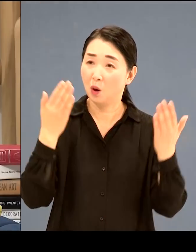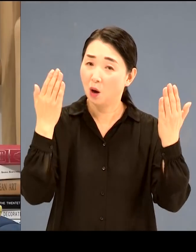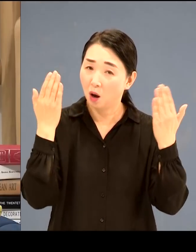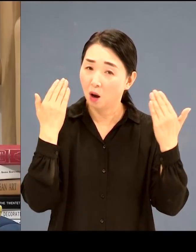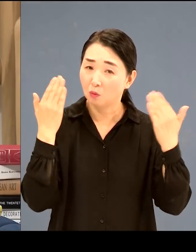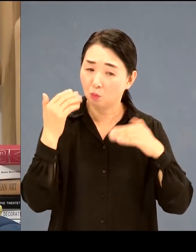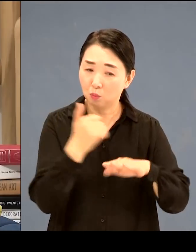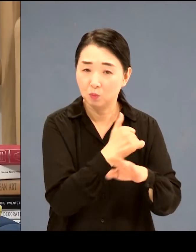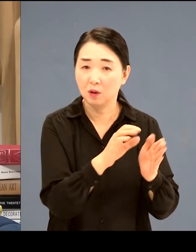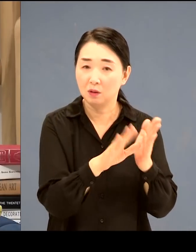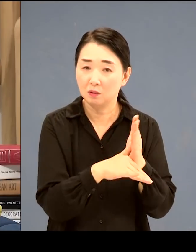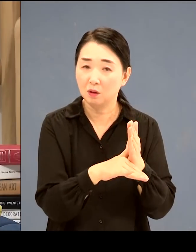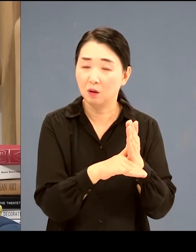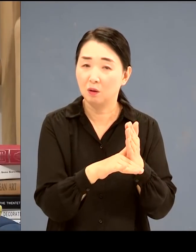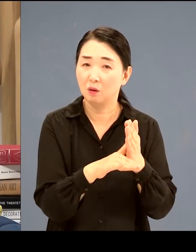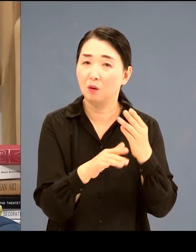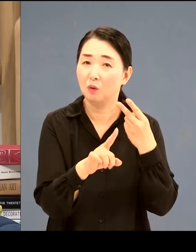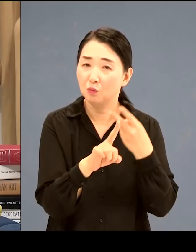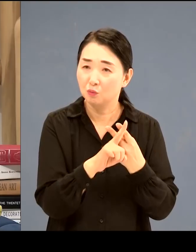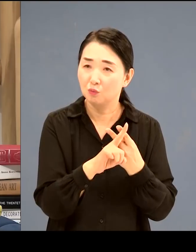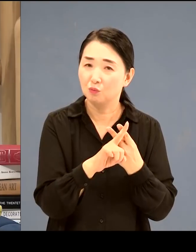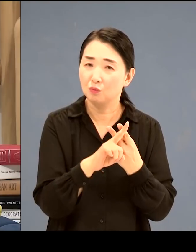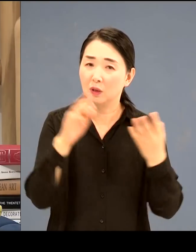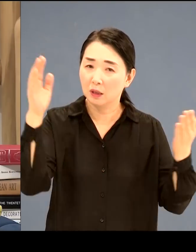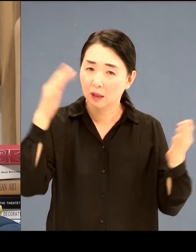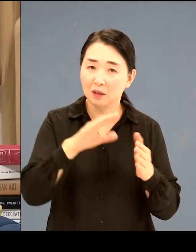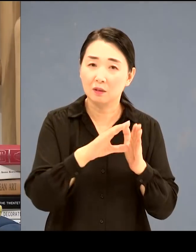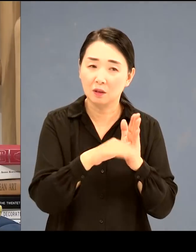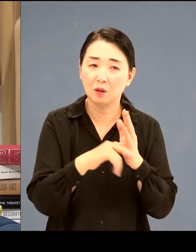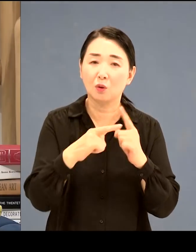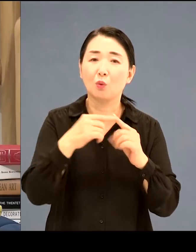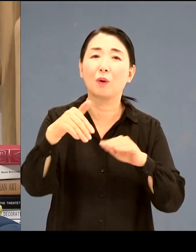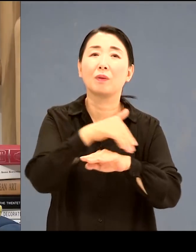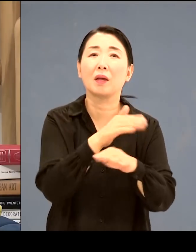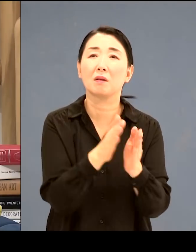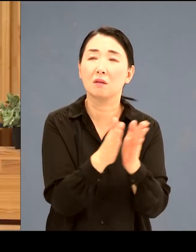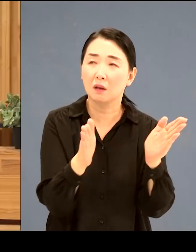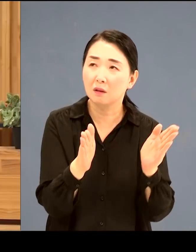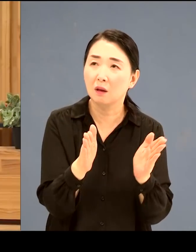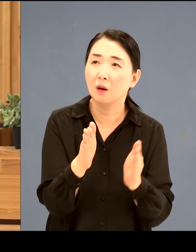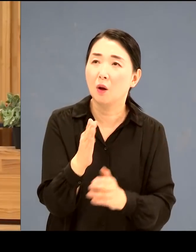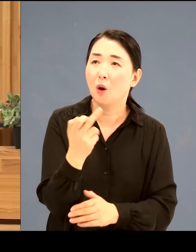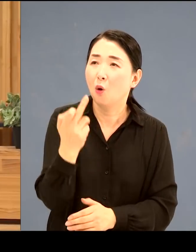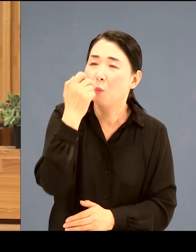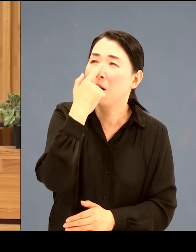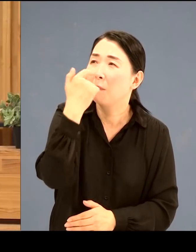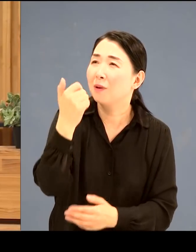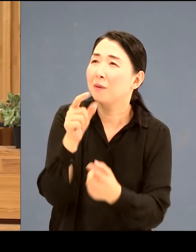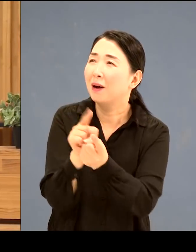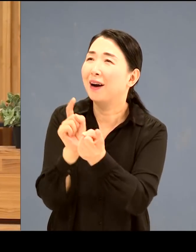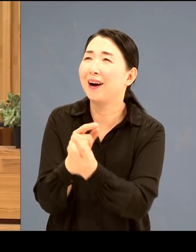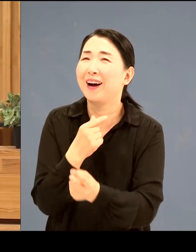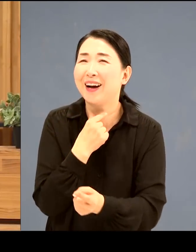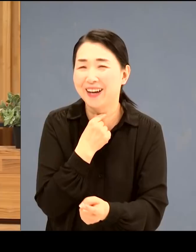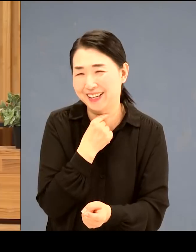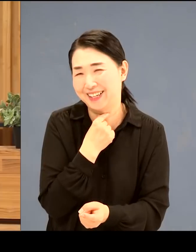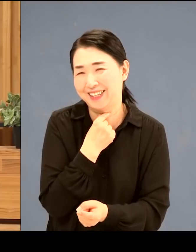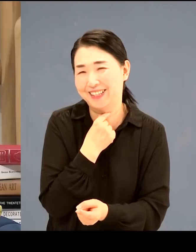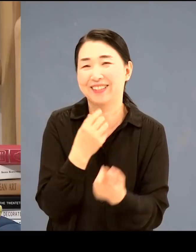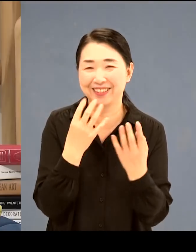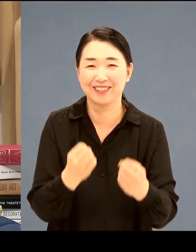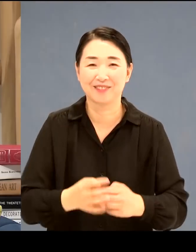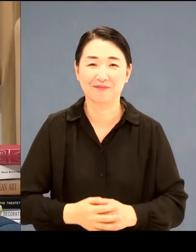중학교 때 교회 다니는데 뭐 그때는 멋있는 오빠들 만나러 교회 갔던 시절이 였거든요.